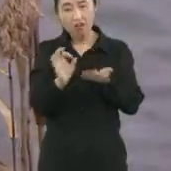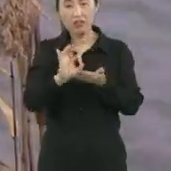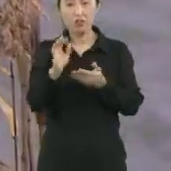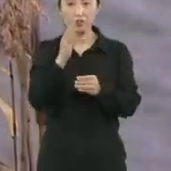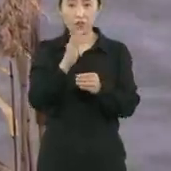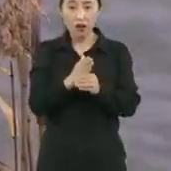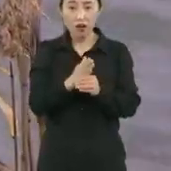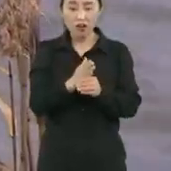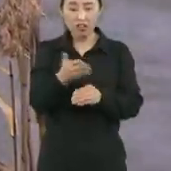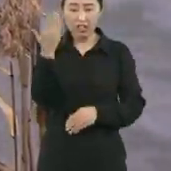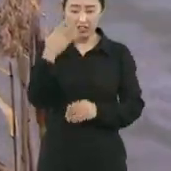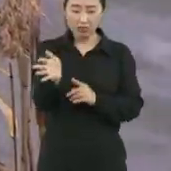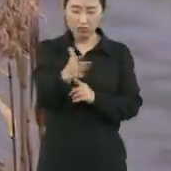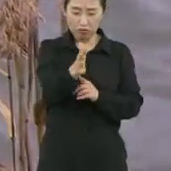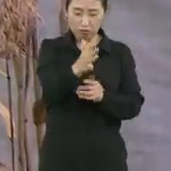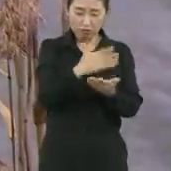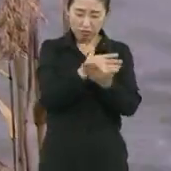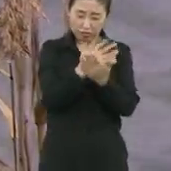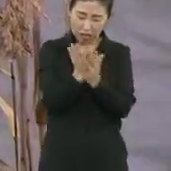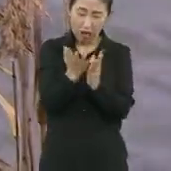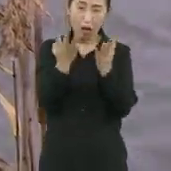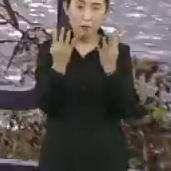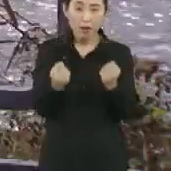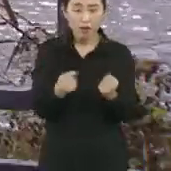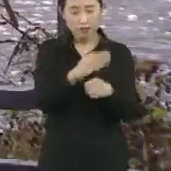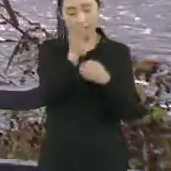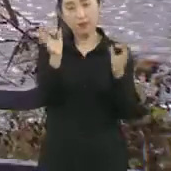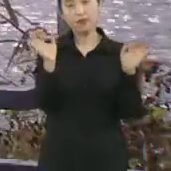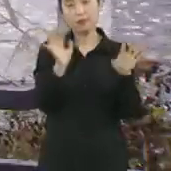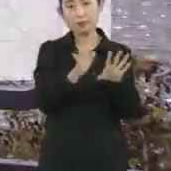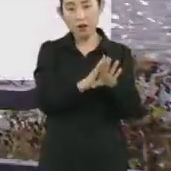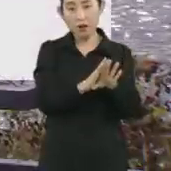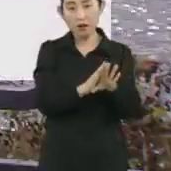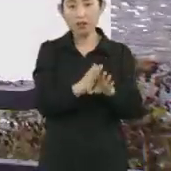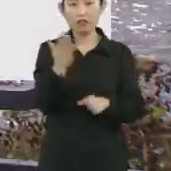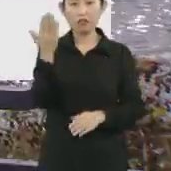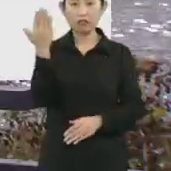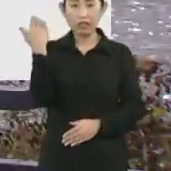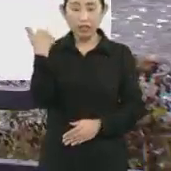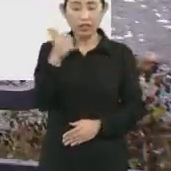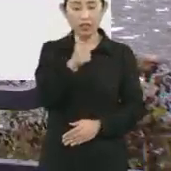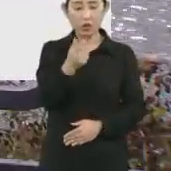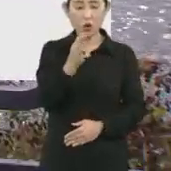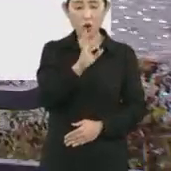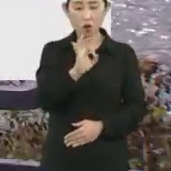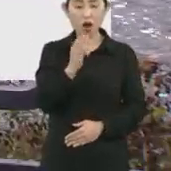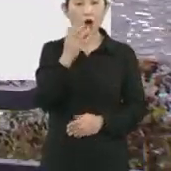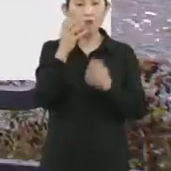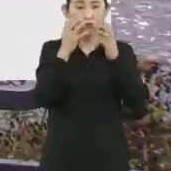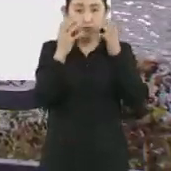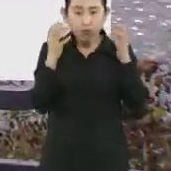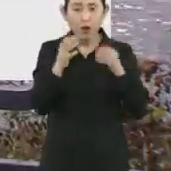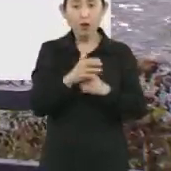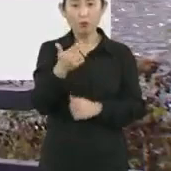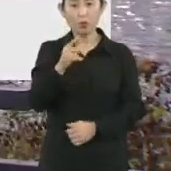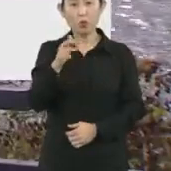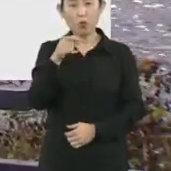자취를 감춘 지 오래입니다. 황복, 농어, 까치복 이런 종류도 다